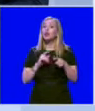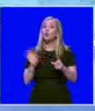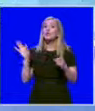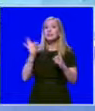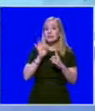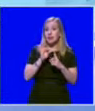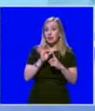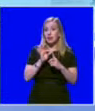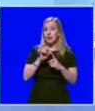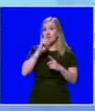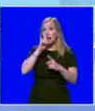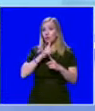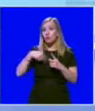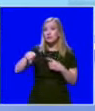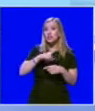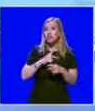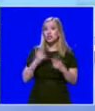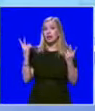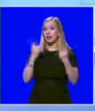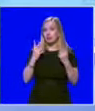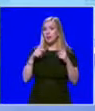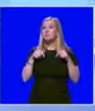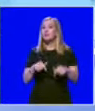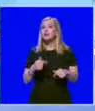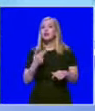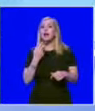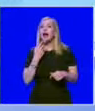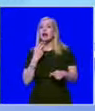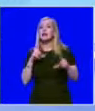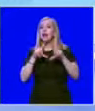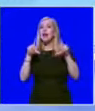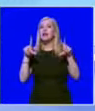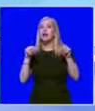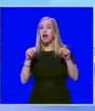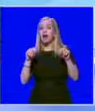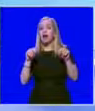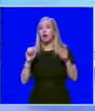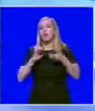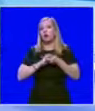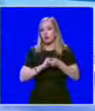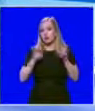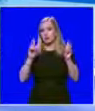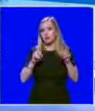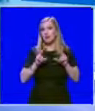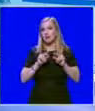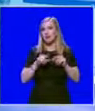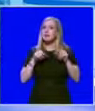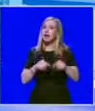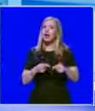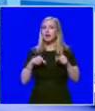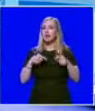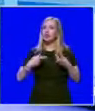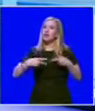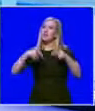важно всички да я разберат. Тази така наречена хартия на коалиция ни казва следното. Сега ние ще променим правилата, ще